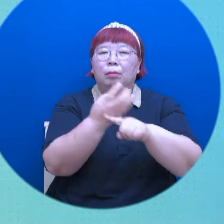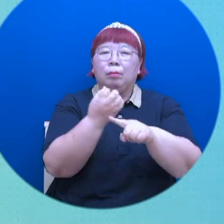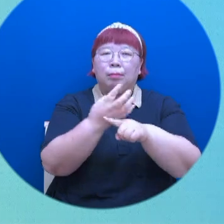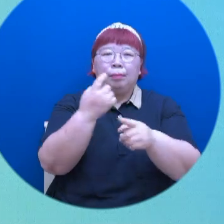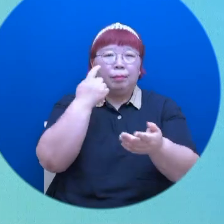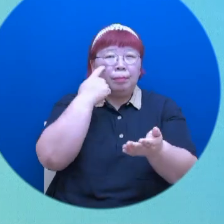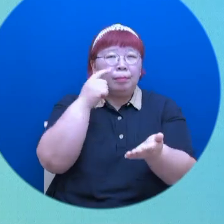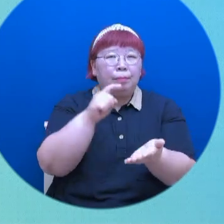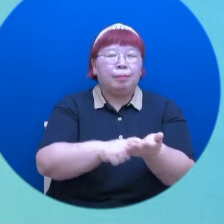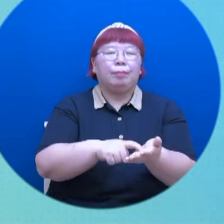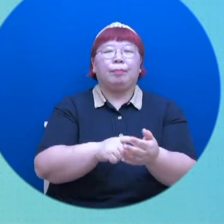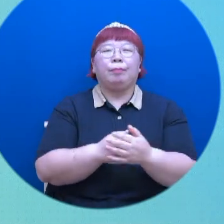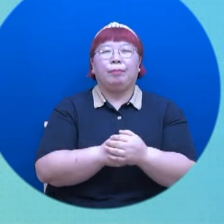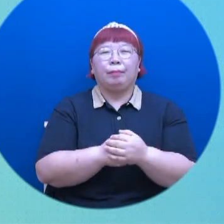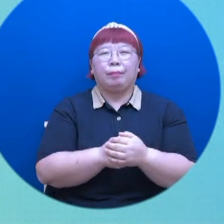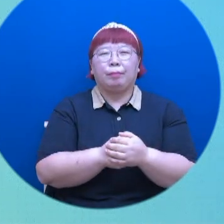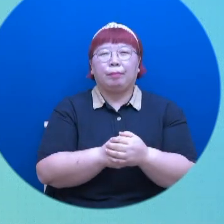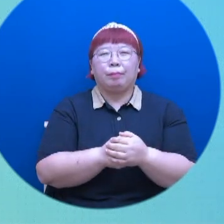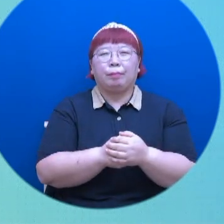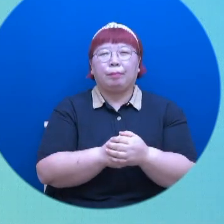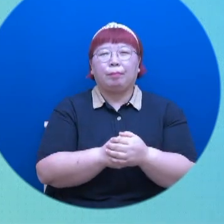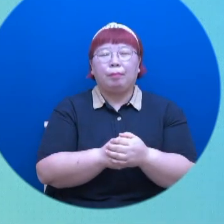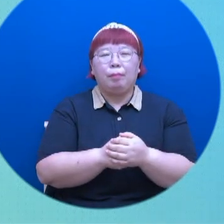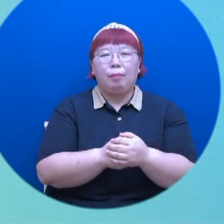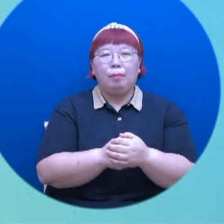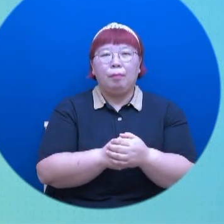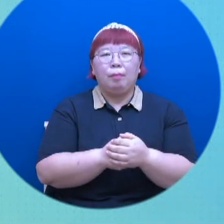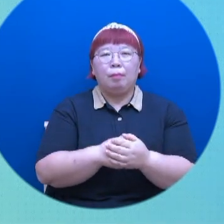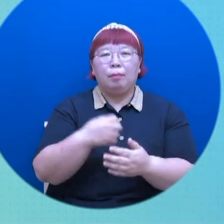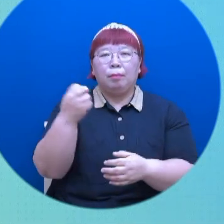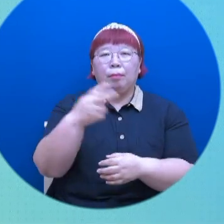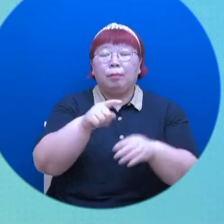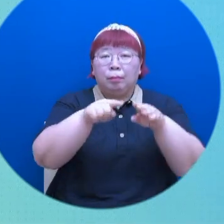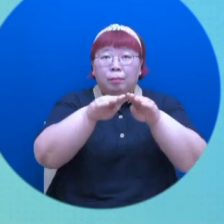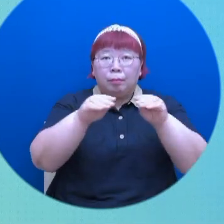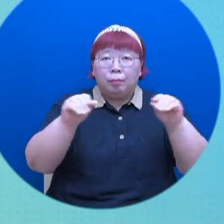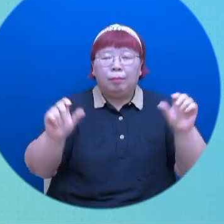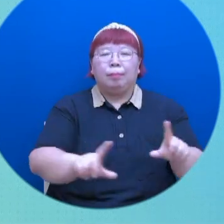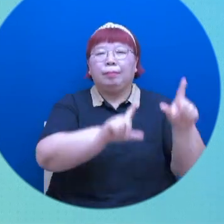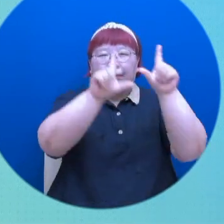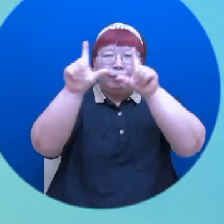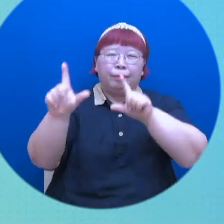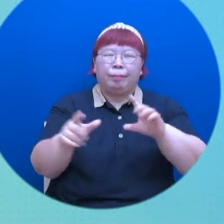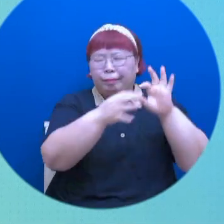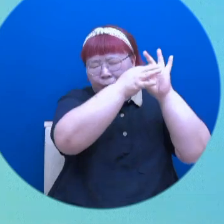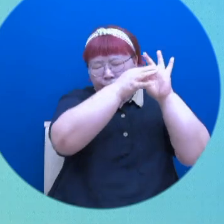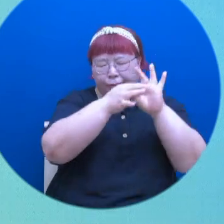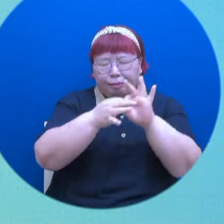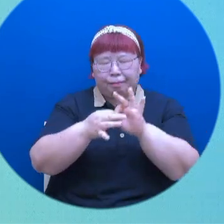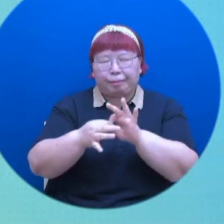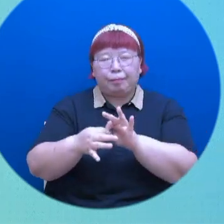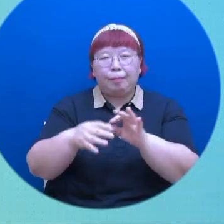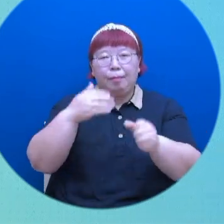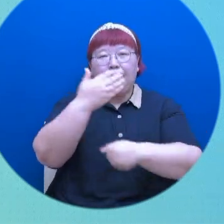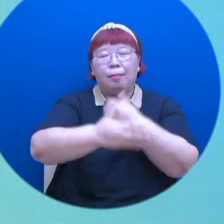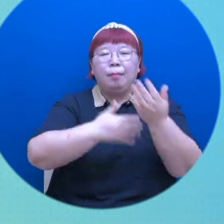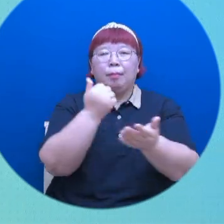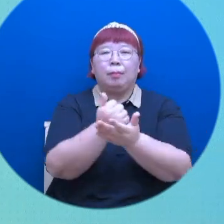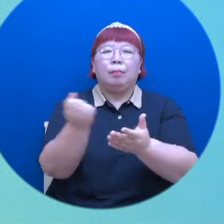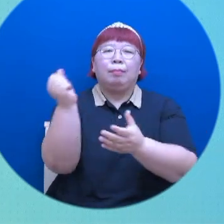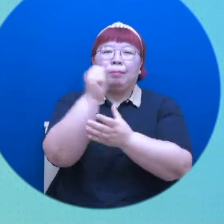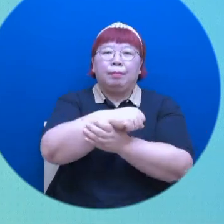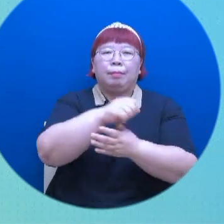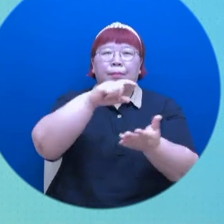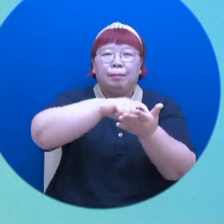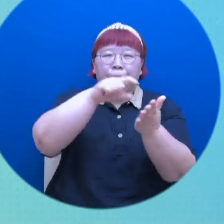거야. 그리고 그저 이 땅을 살아가며 내가 허락한